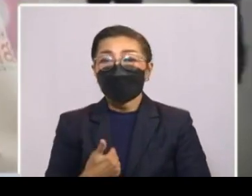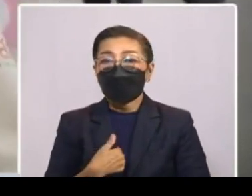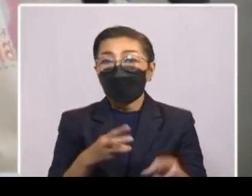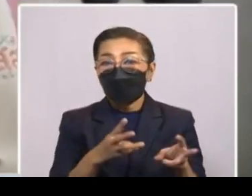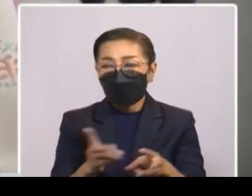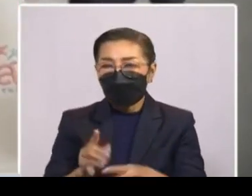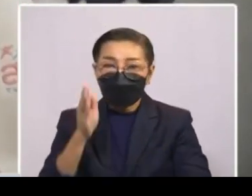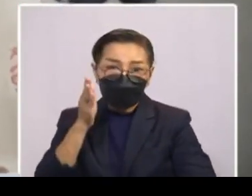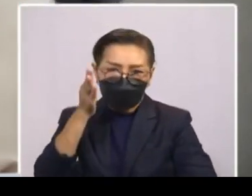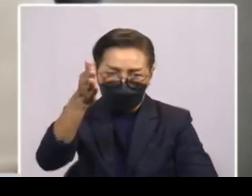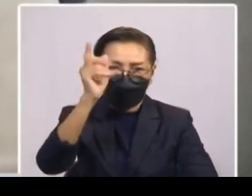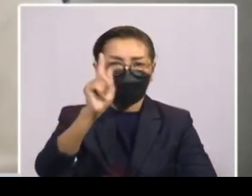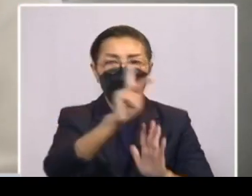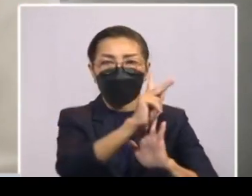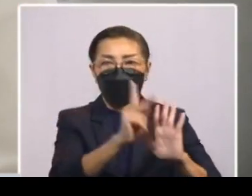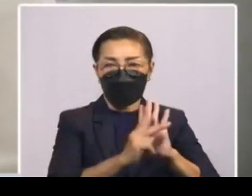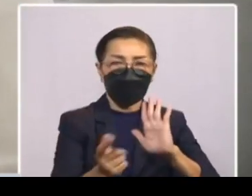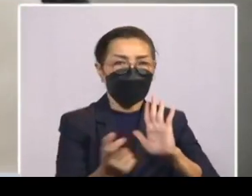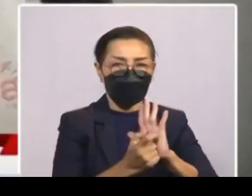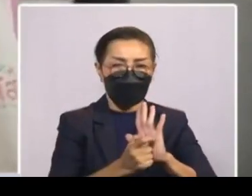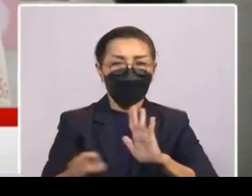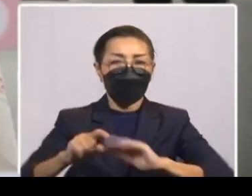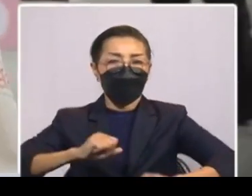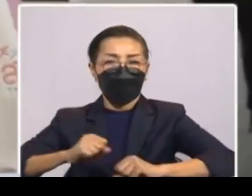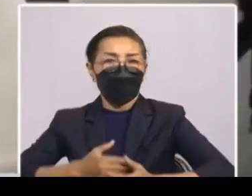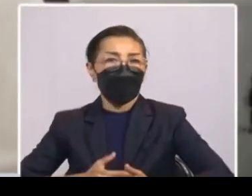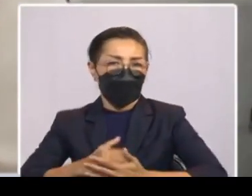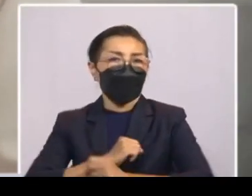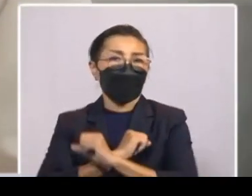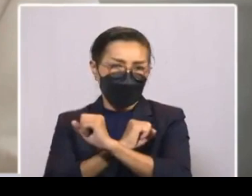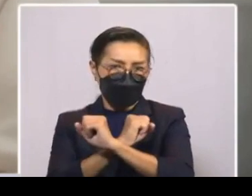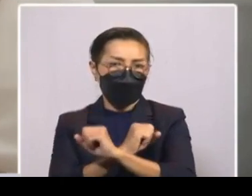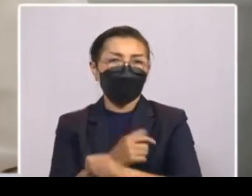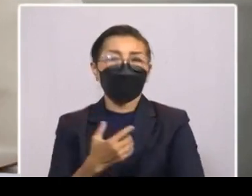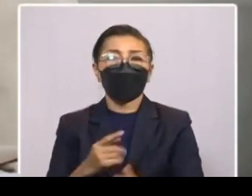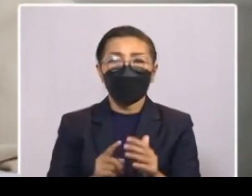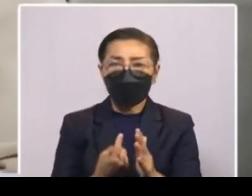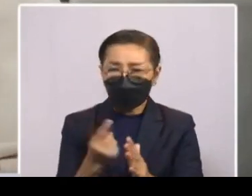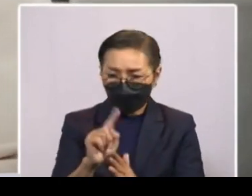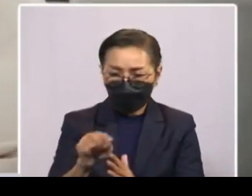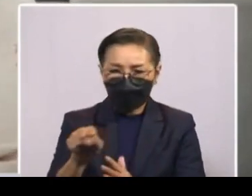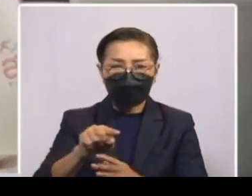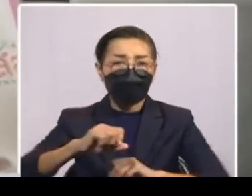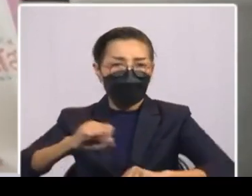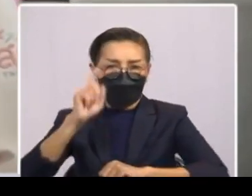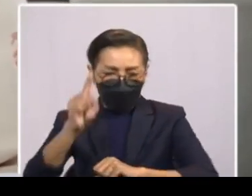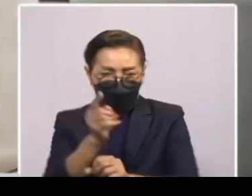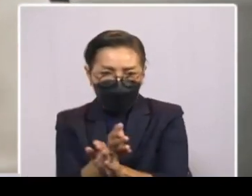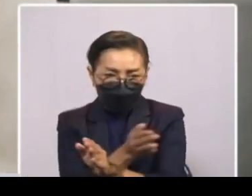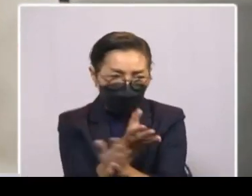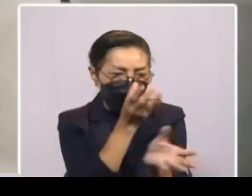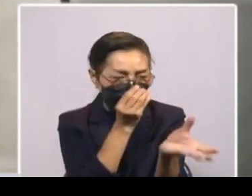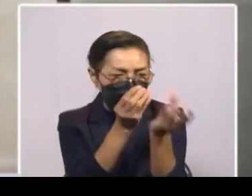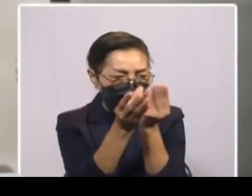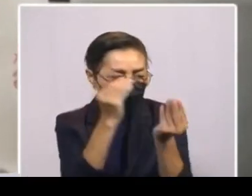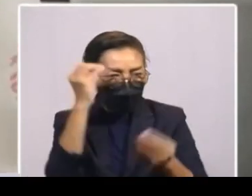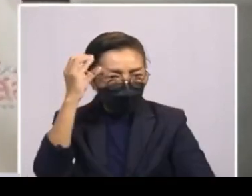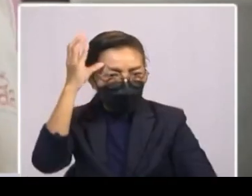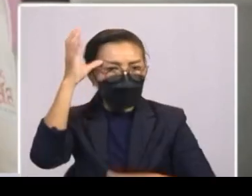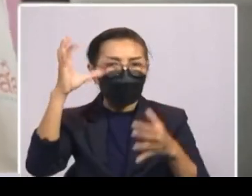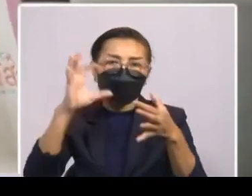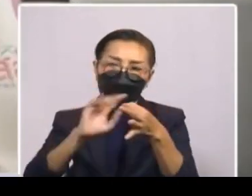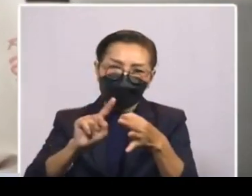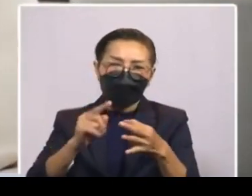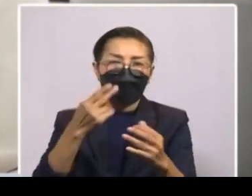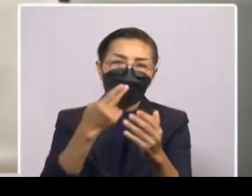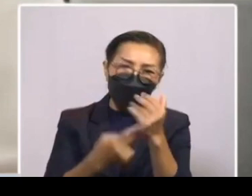กฎหมายป้องกันในวัยรุ่นมาเลยนะครับป้องกันตั้งครรภ์ในวัยรุ่นมาเลยมีตั้งแต่การที่ให้เขาเรียนรู้เรื่องเพศศึกษา